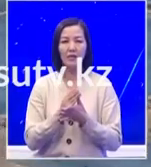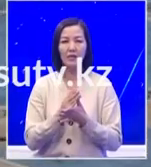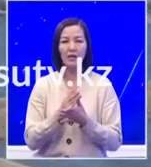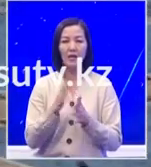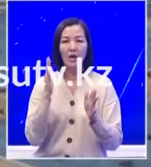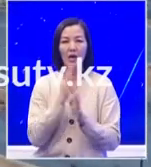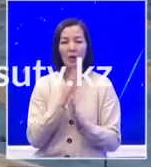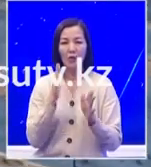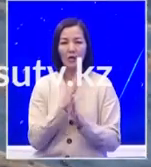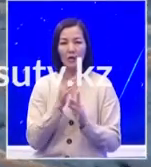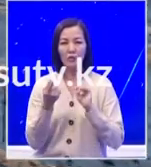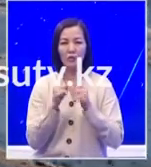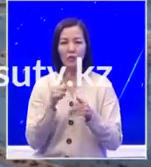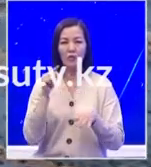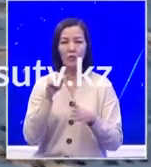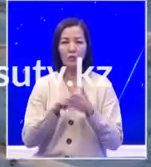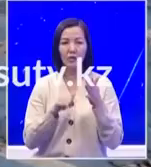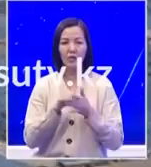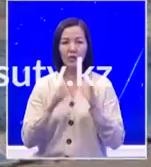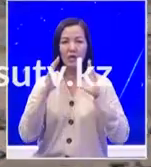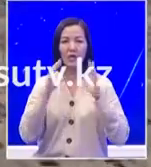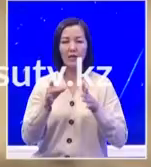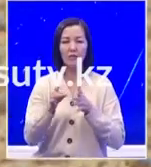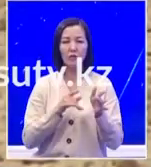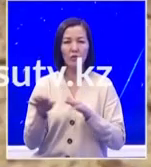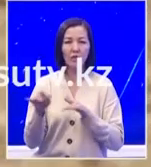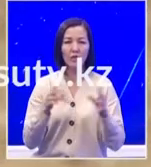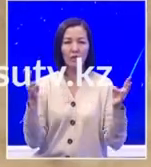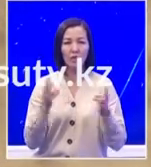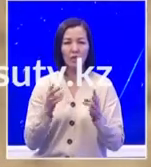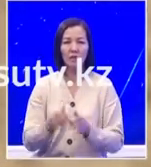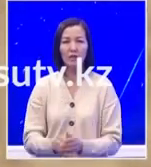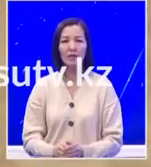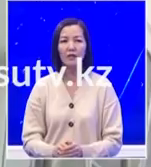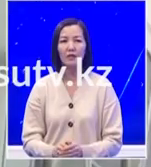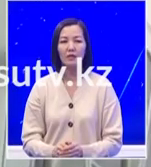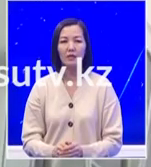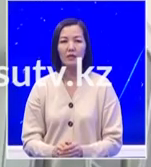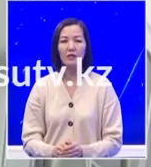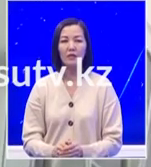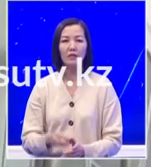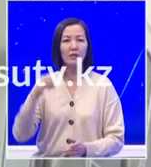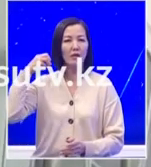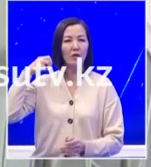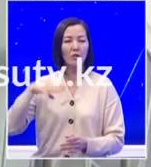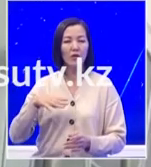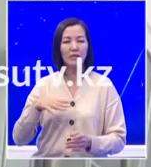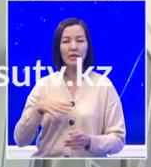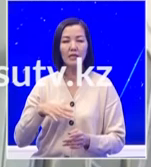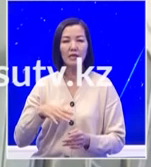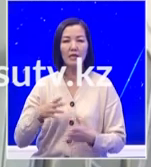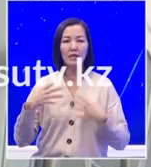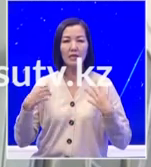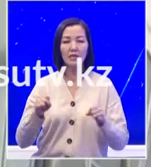климаттың өзгеруі себеп дейді. Сондықтан әлем жұртшылығын шұғыл әрекет етуге шақырып отыр. Ауғанстанда денсаулық сақтау саласы